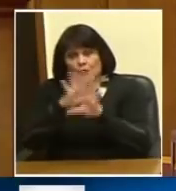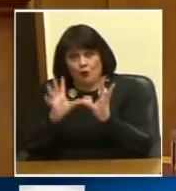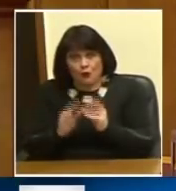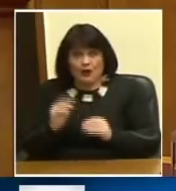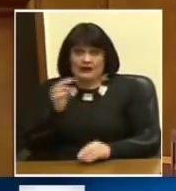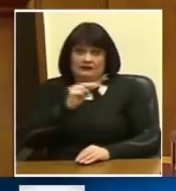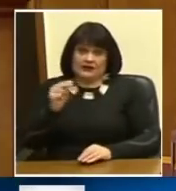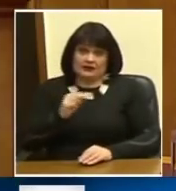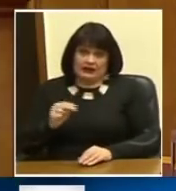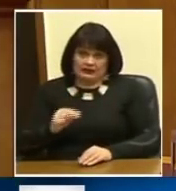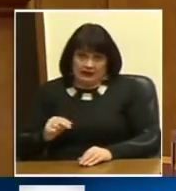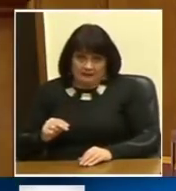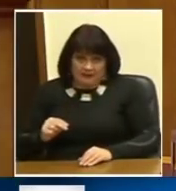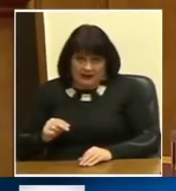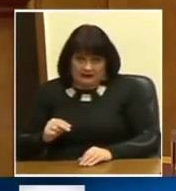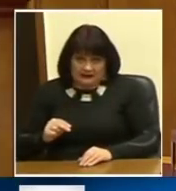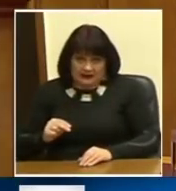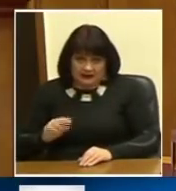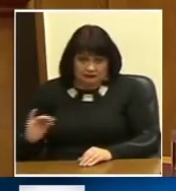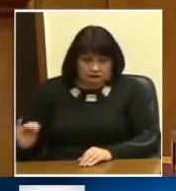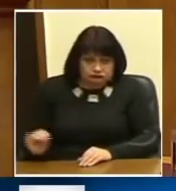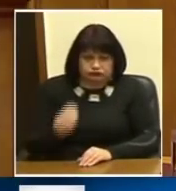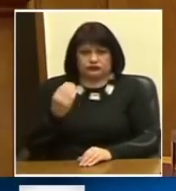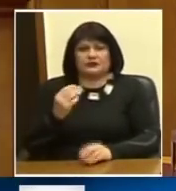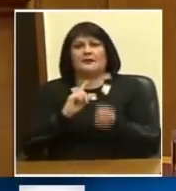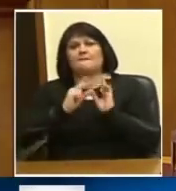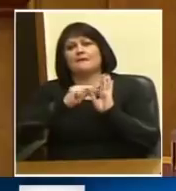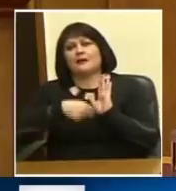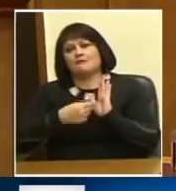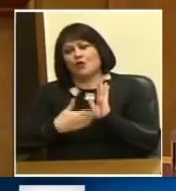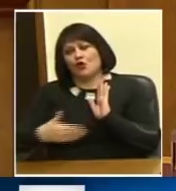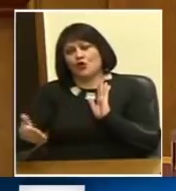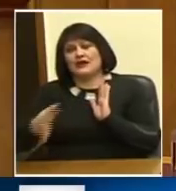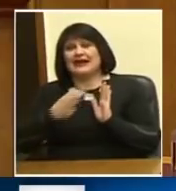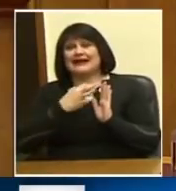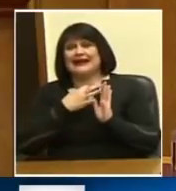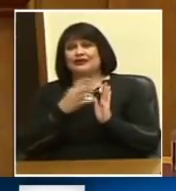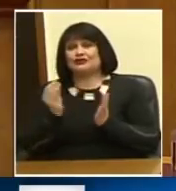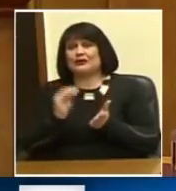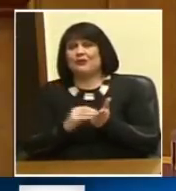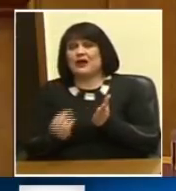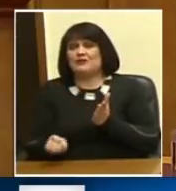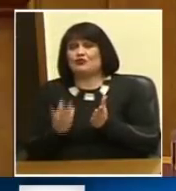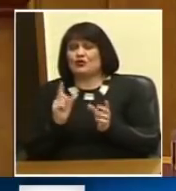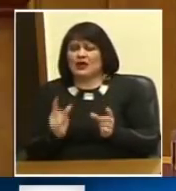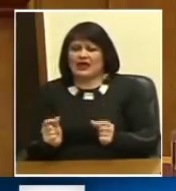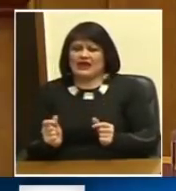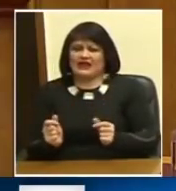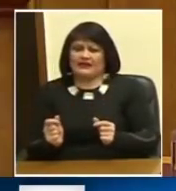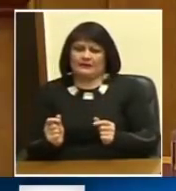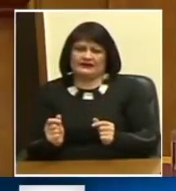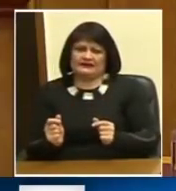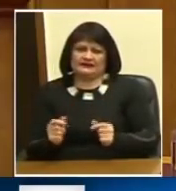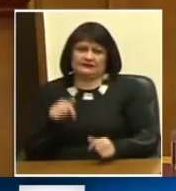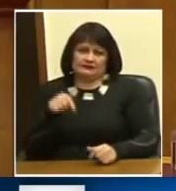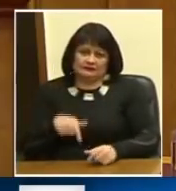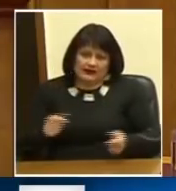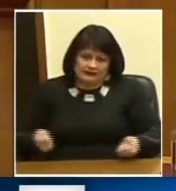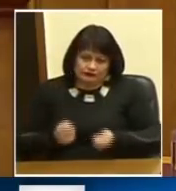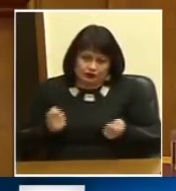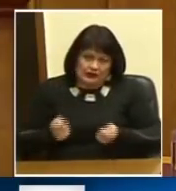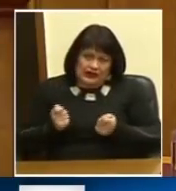ζητήματα που αναδείχθηκαν στον καιρό των μνημονίων χρειάζονται μια νέα ρύθμιση. Και αυτό κάνει η